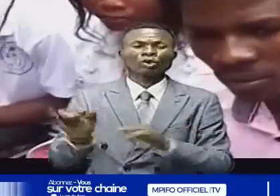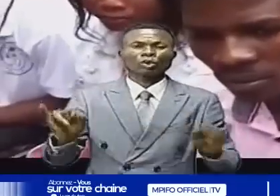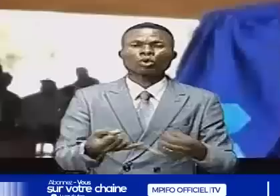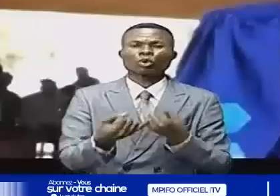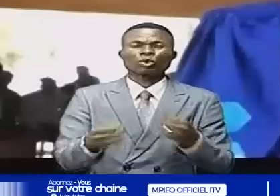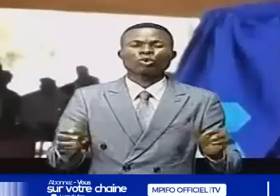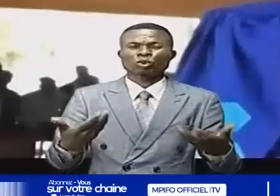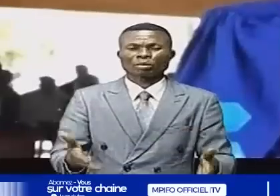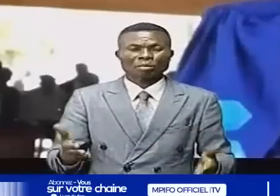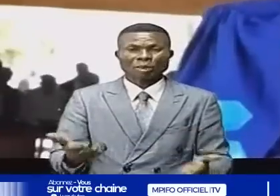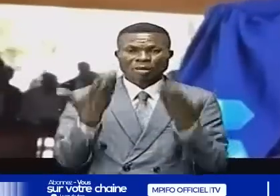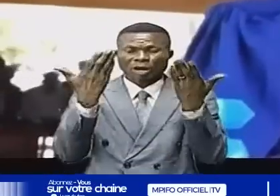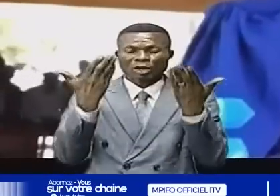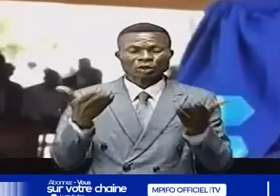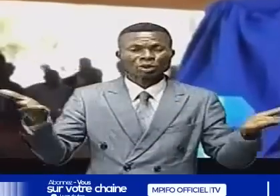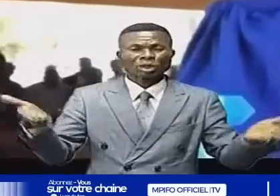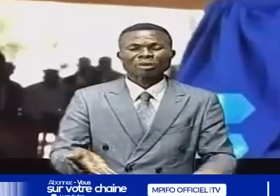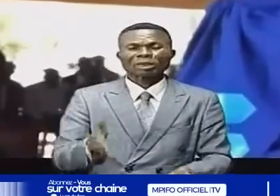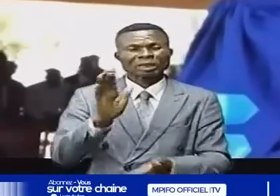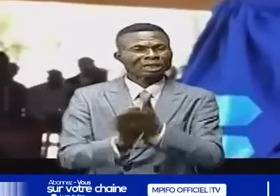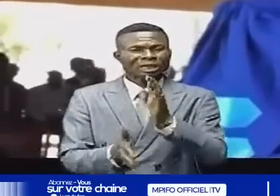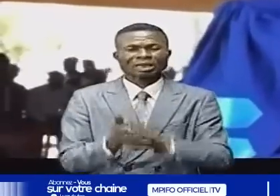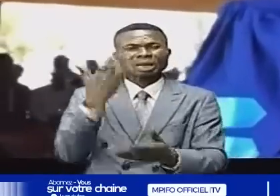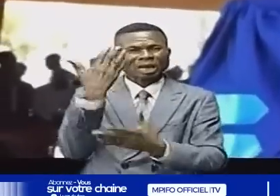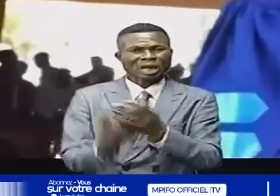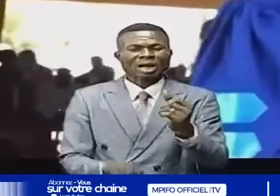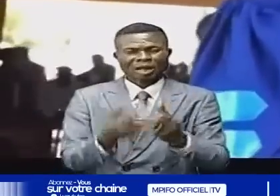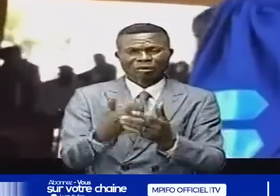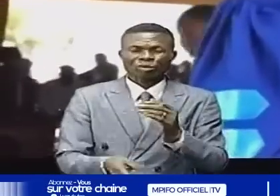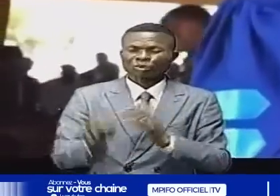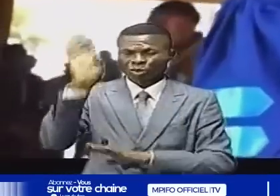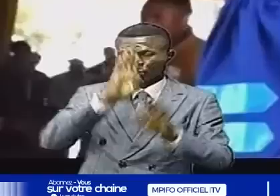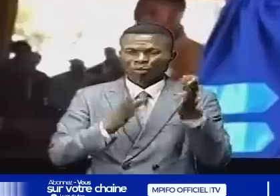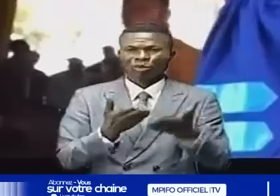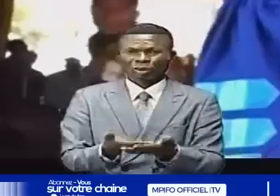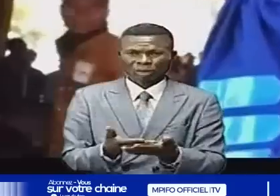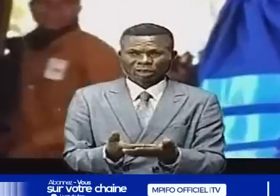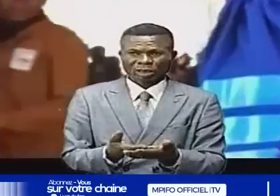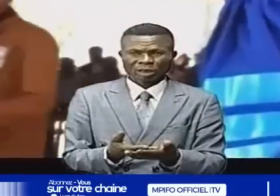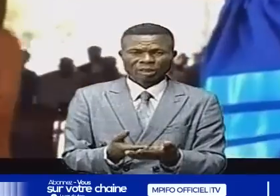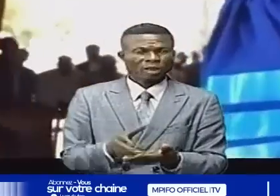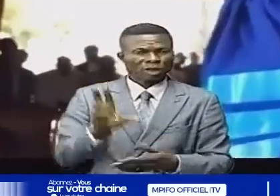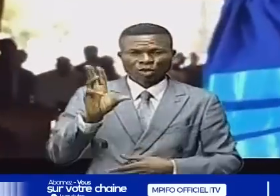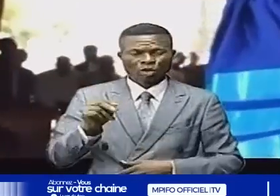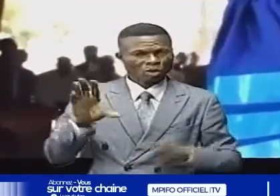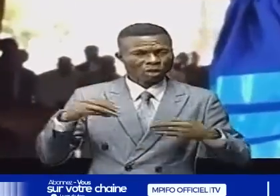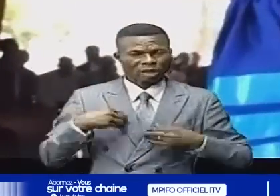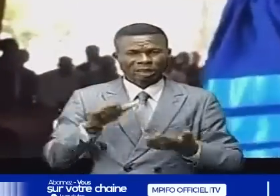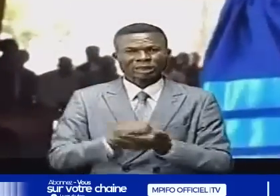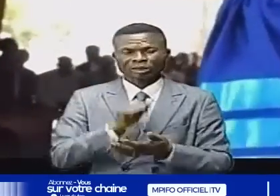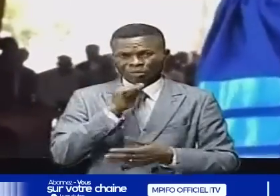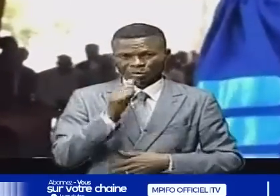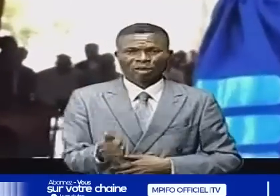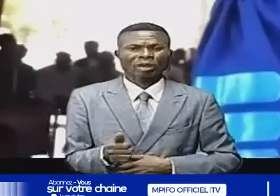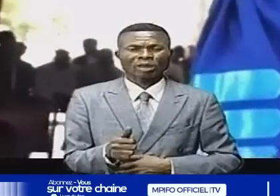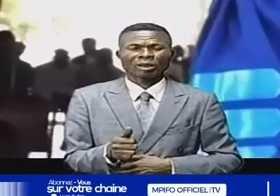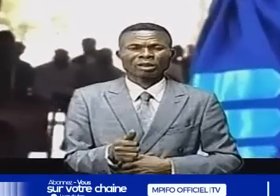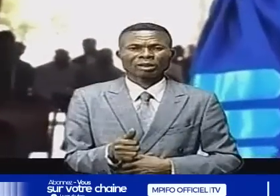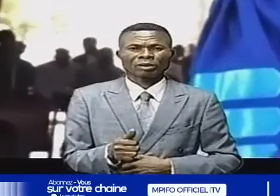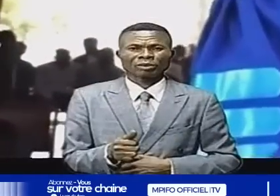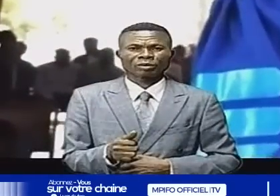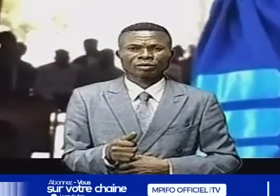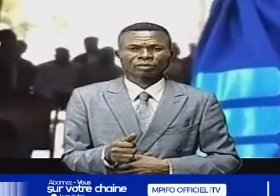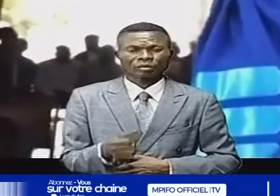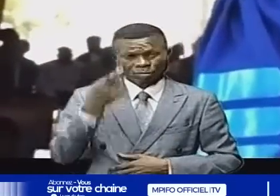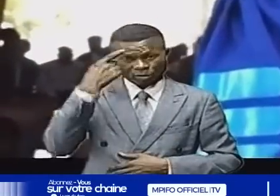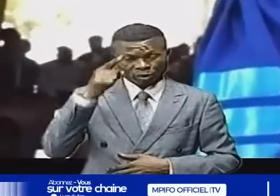qu'étudiant, lorsque vous êtes objet d'un quelconque harcèlement, il faudra directement informer le comité de gestion pour